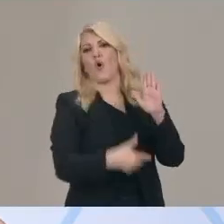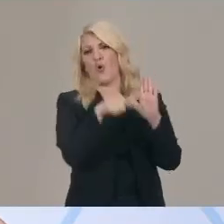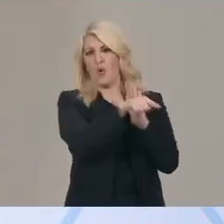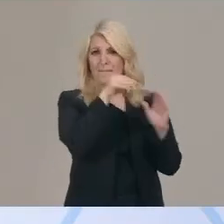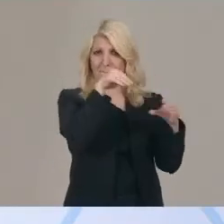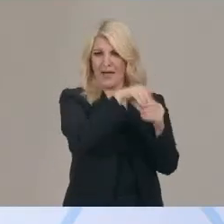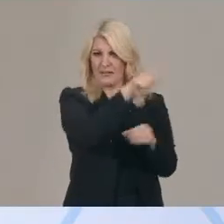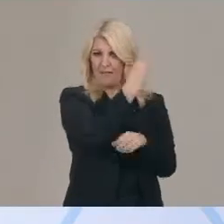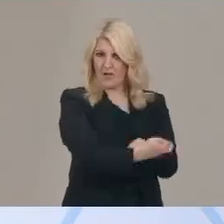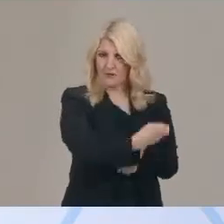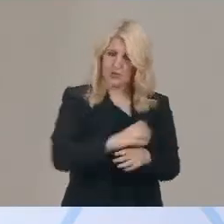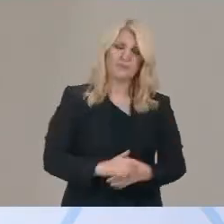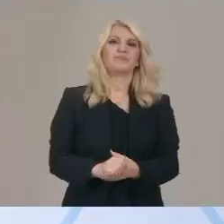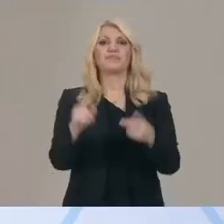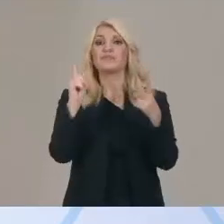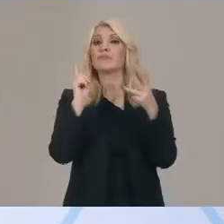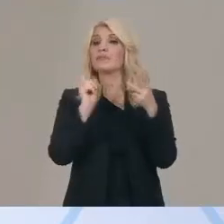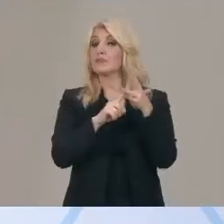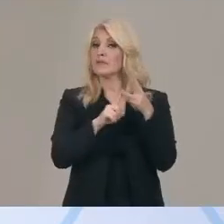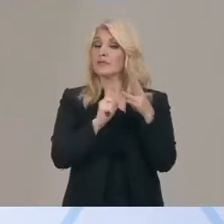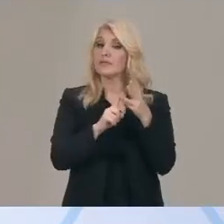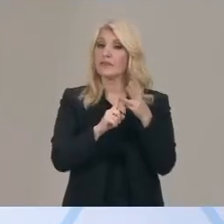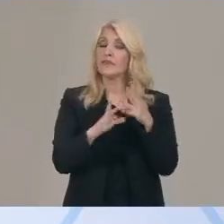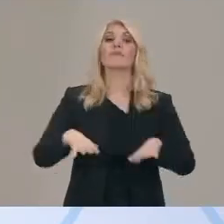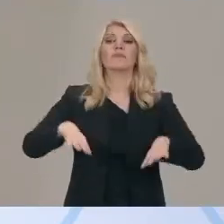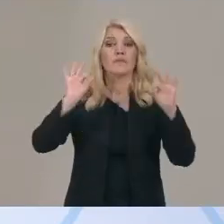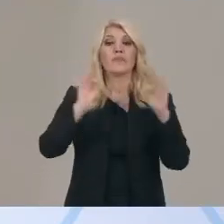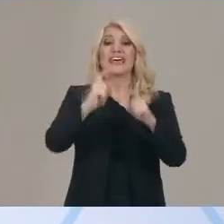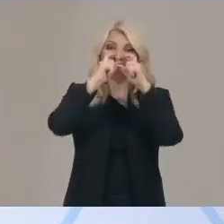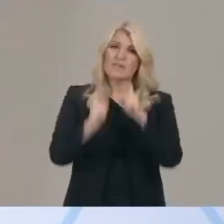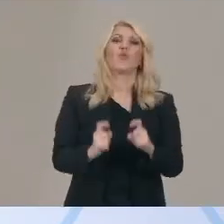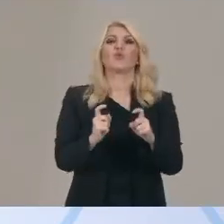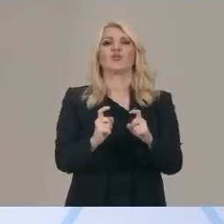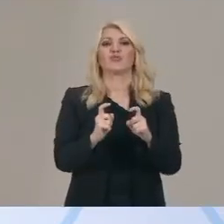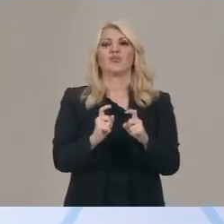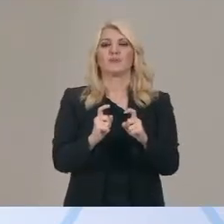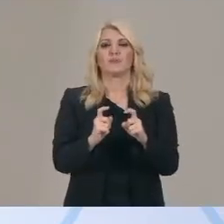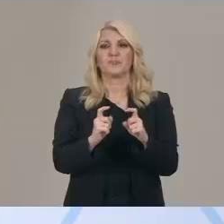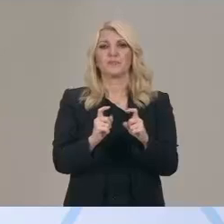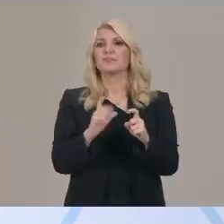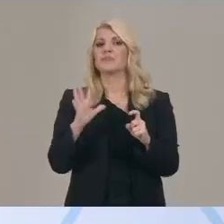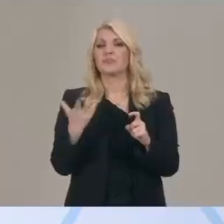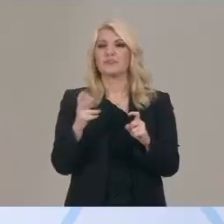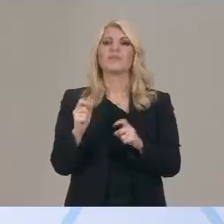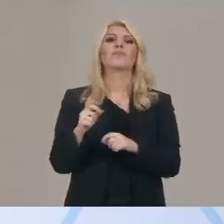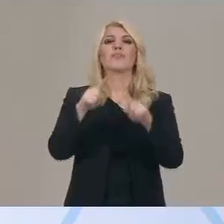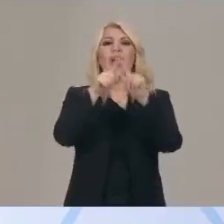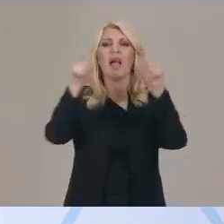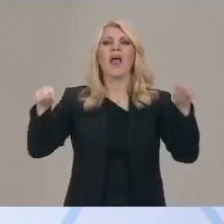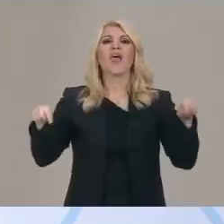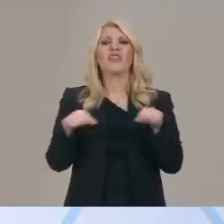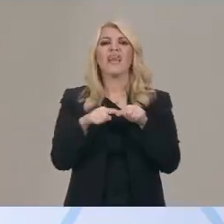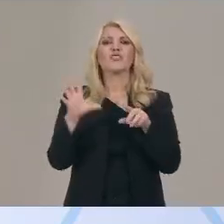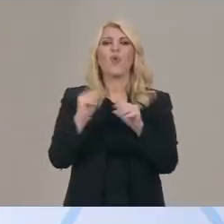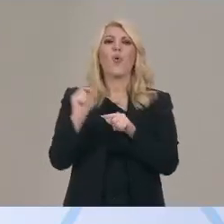θα έχουμε την έναρξη υλοποίησης της υποχρεωτικής εφαρμογής του ψηφιακού δελτίου αποστολής